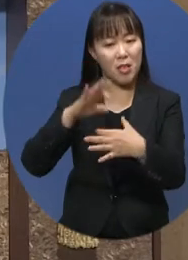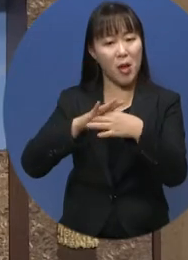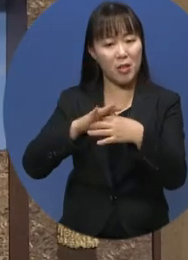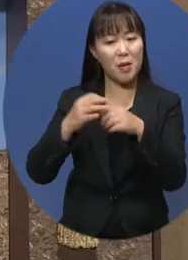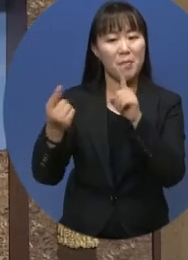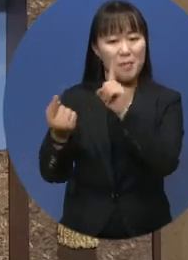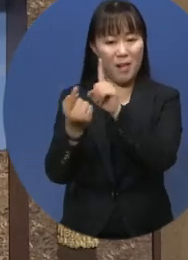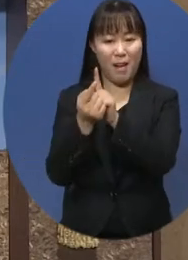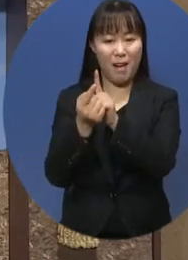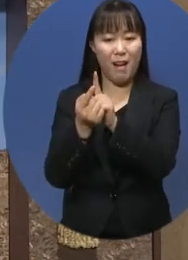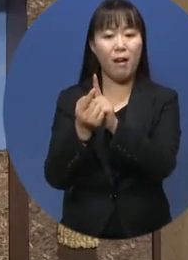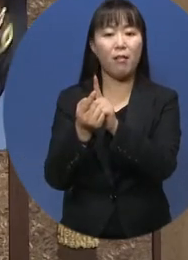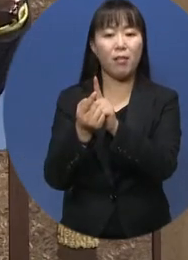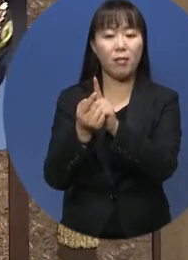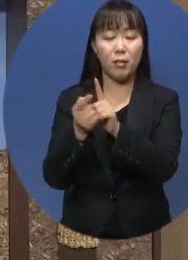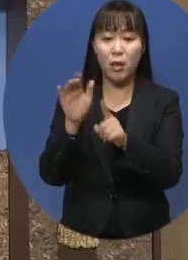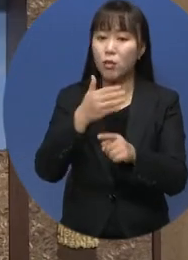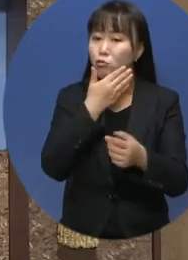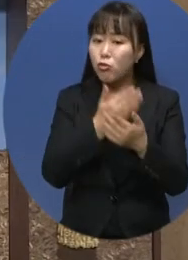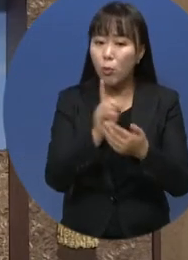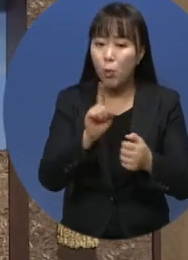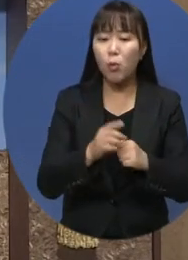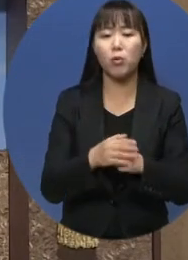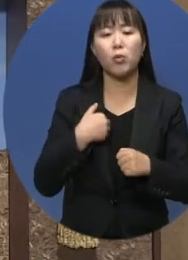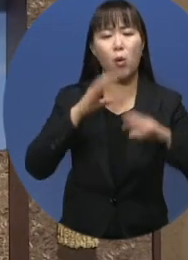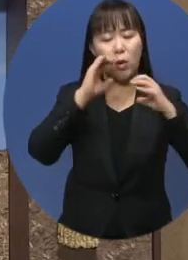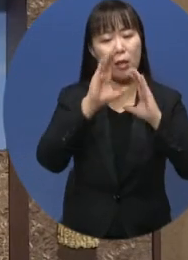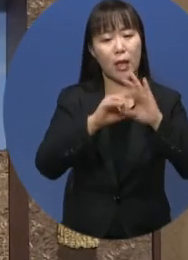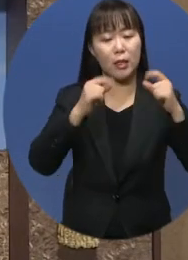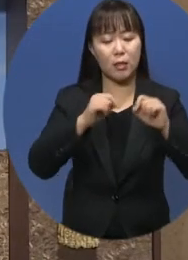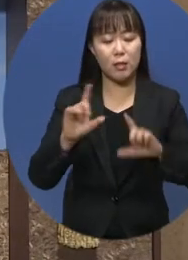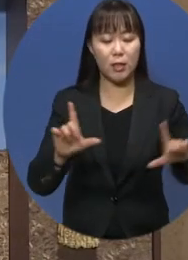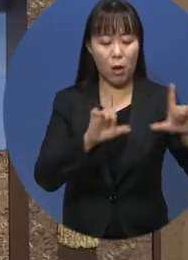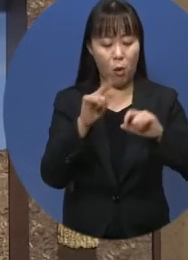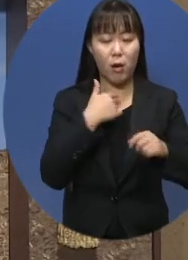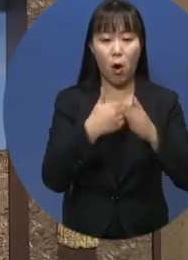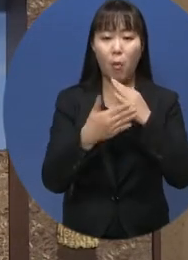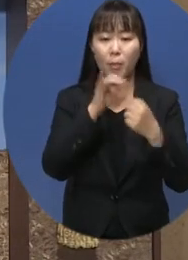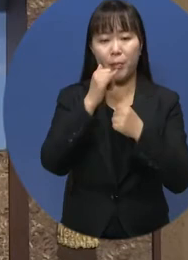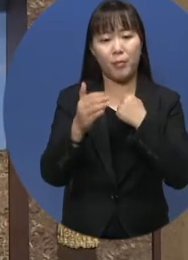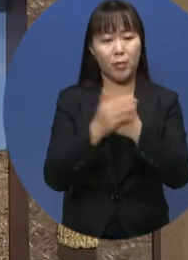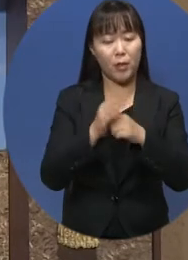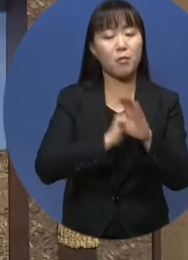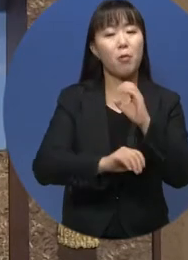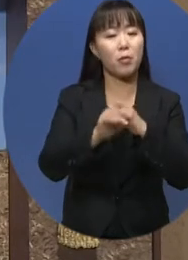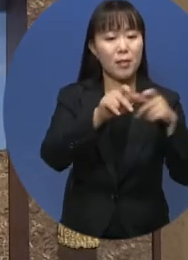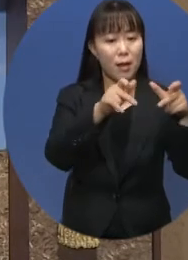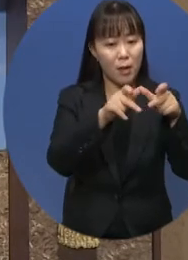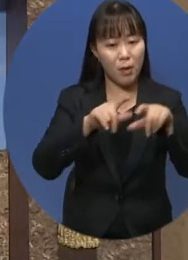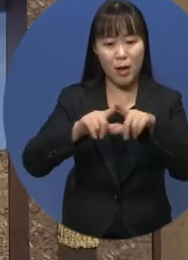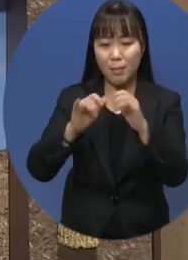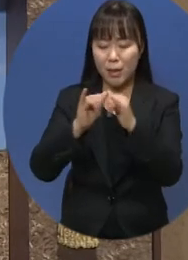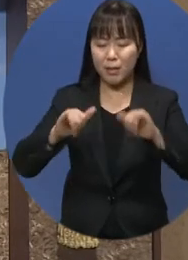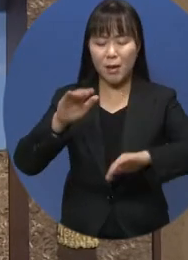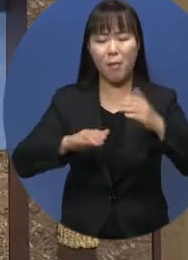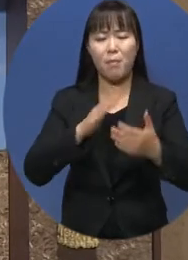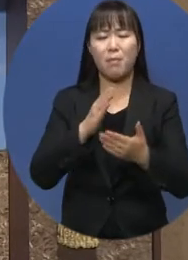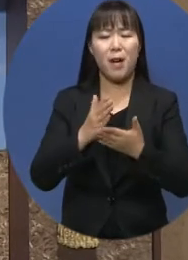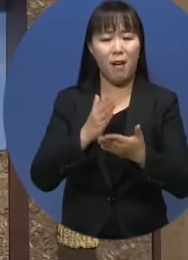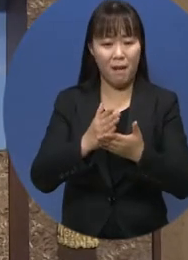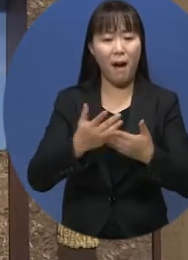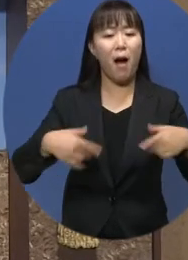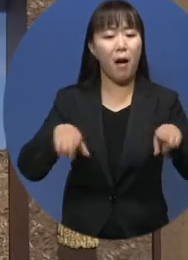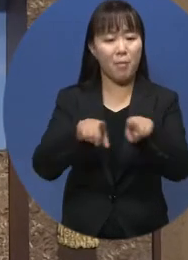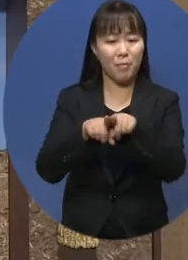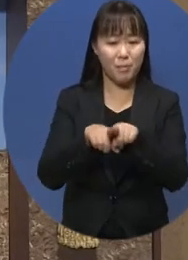만나자 그랬는데 어제 중요한 건 저도 어릴때 그런 생활을 했기 때문에 더 도 장애인과 비장애인 은 차별을 두지 말고